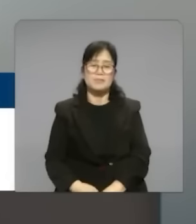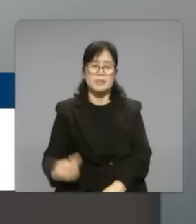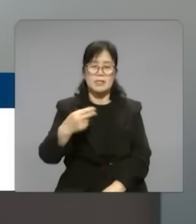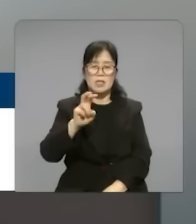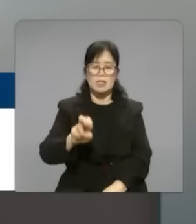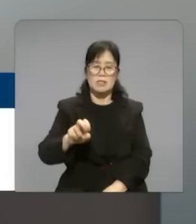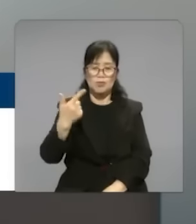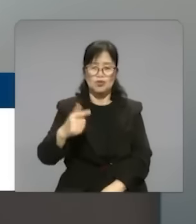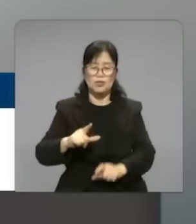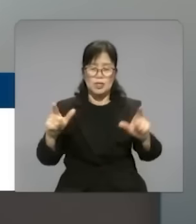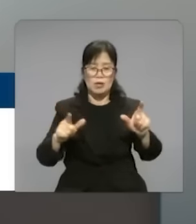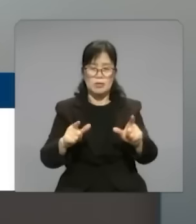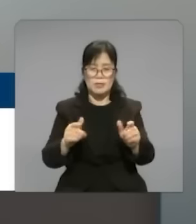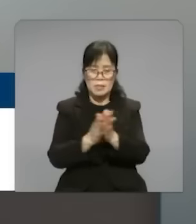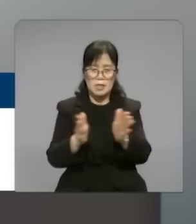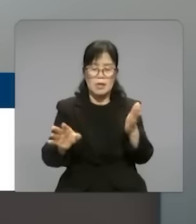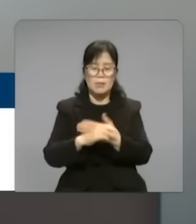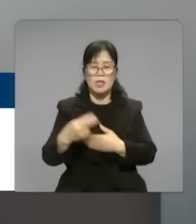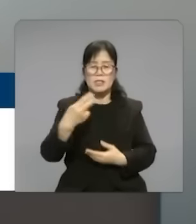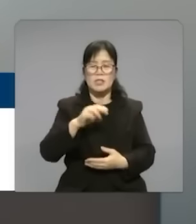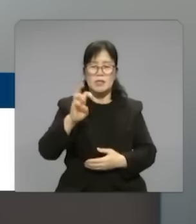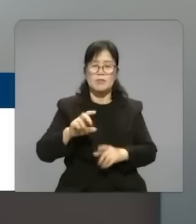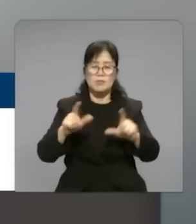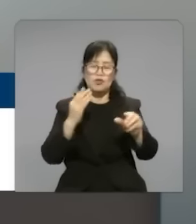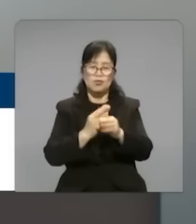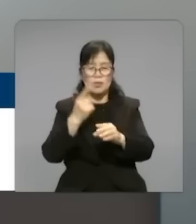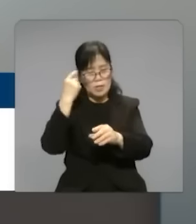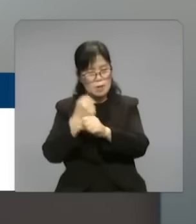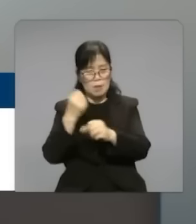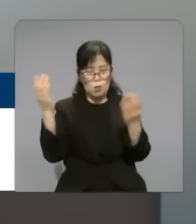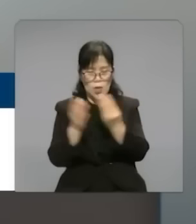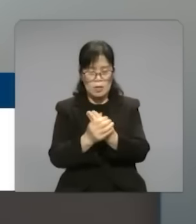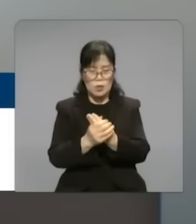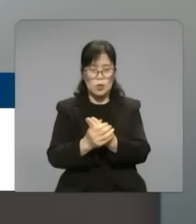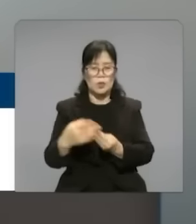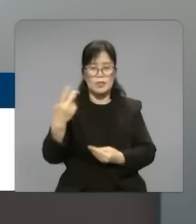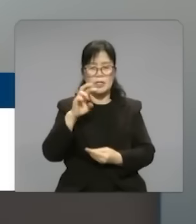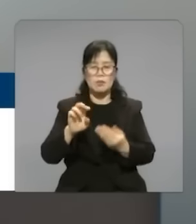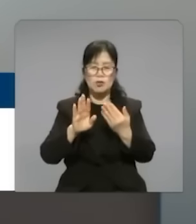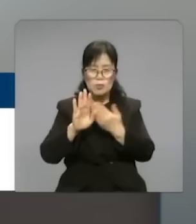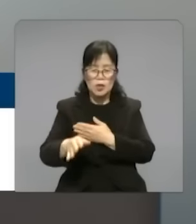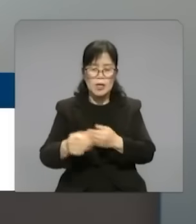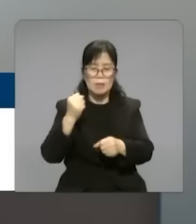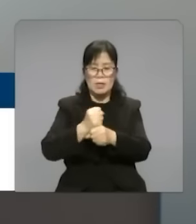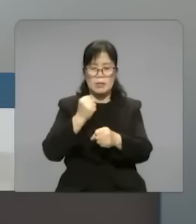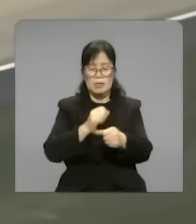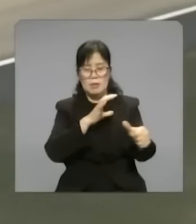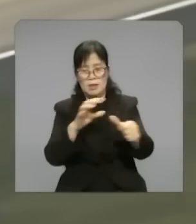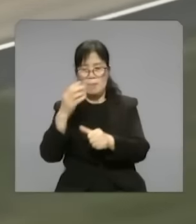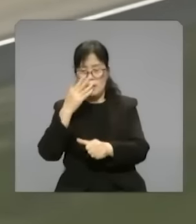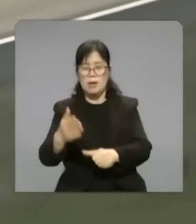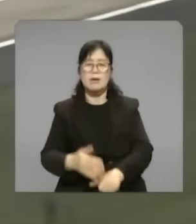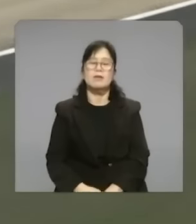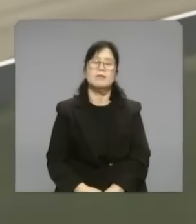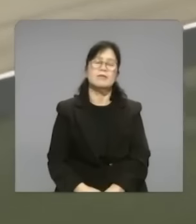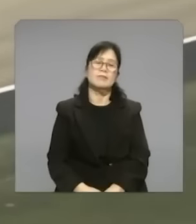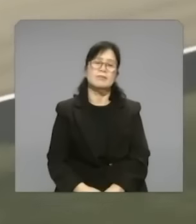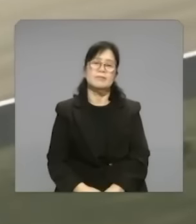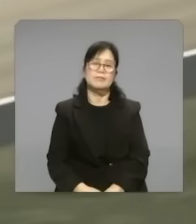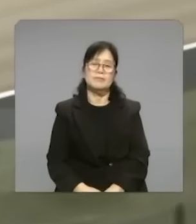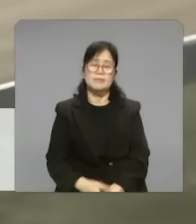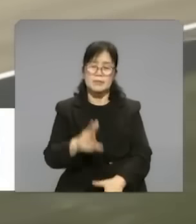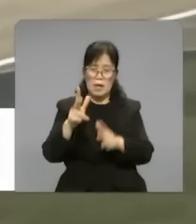26년에 본과제가 착수를 하면 30년대 중반에 개발 완료가 되고 30년대 후반에는 양산에 적용할 수 있을 거라고